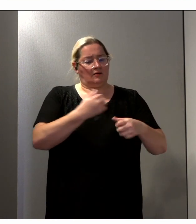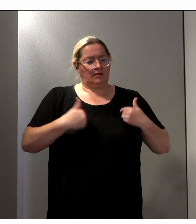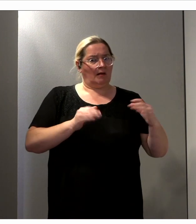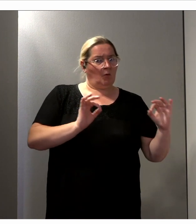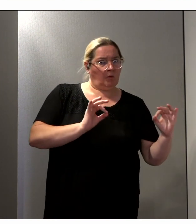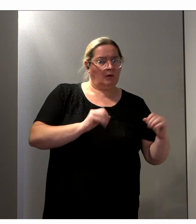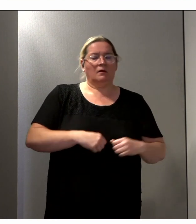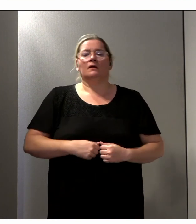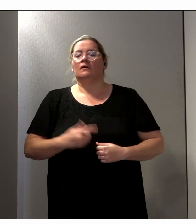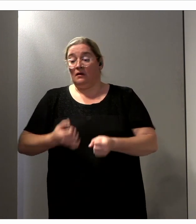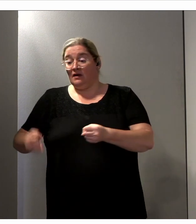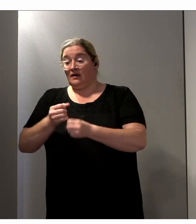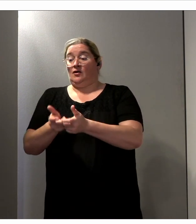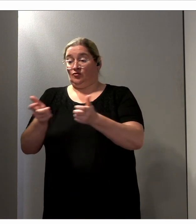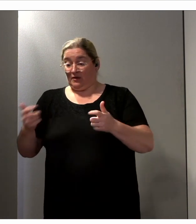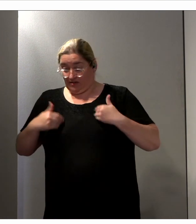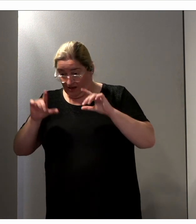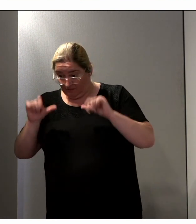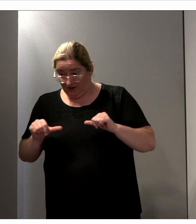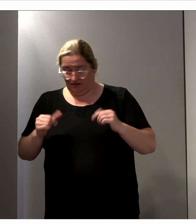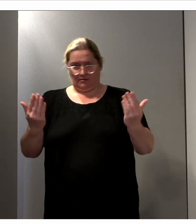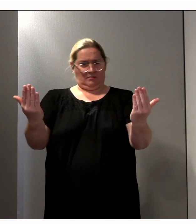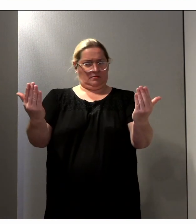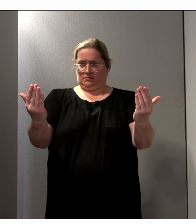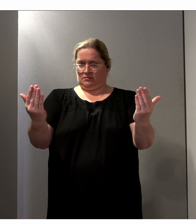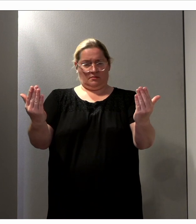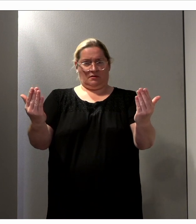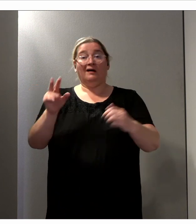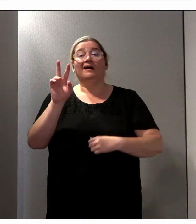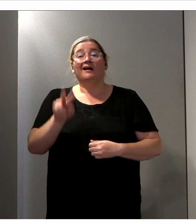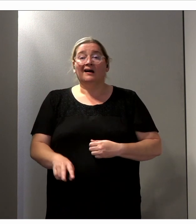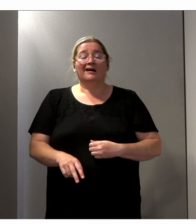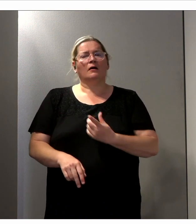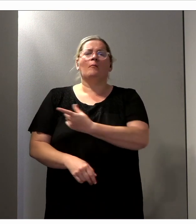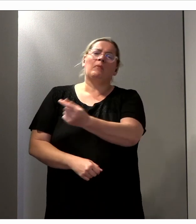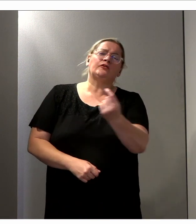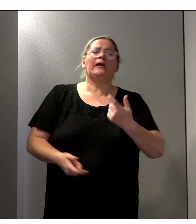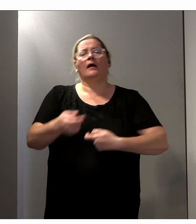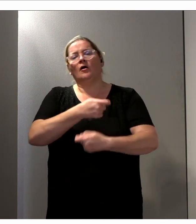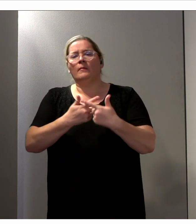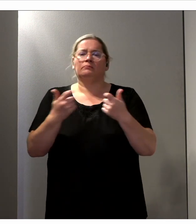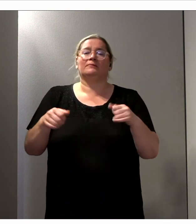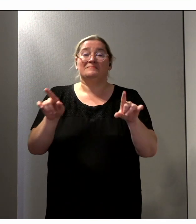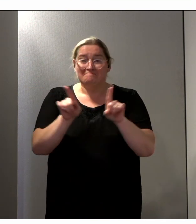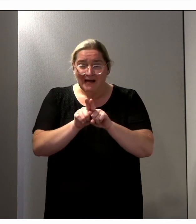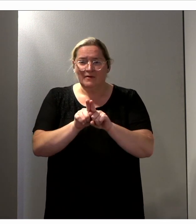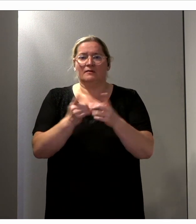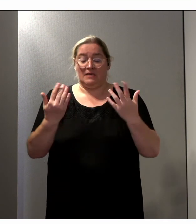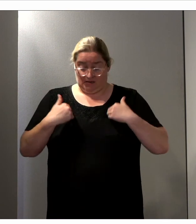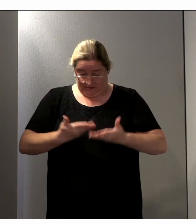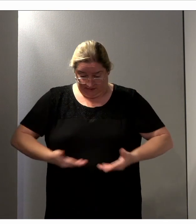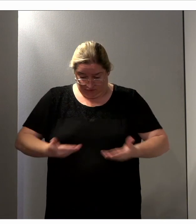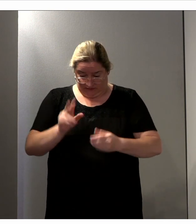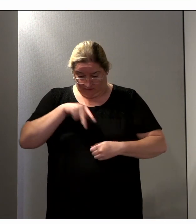en situation de handicap, même si on a exactement les mêmes partenaires, quels qu'ils soient. Donc, j'ai cette